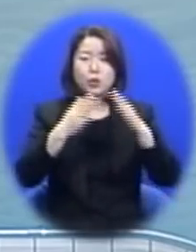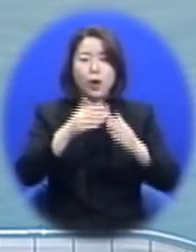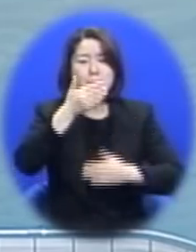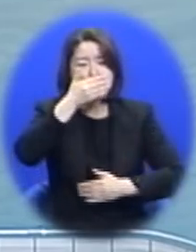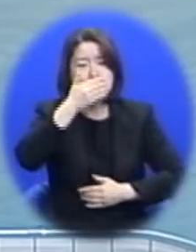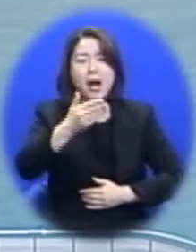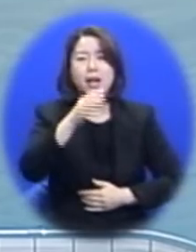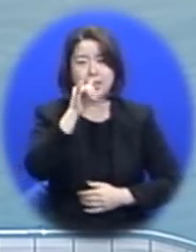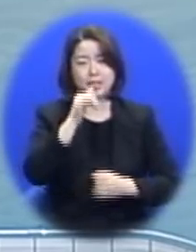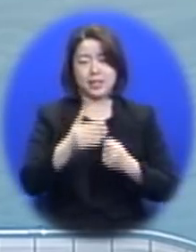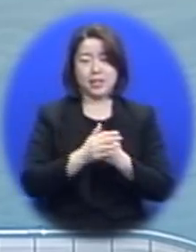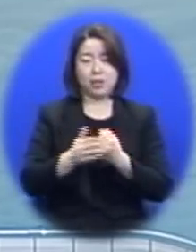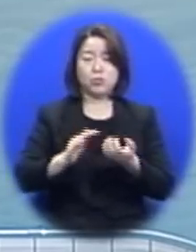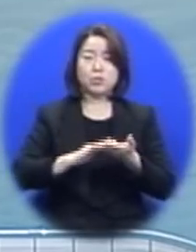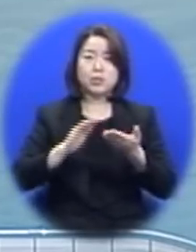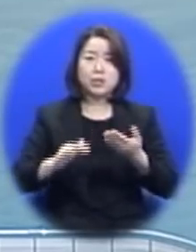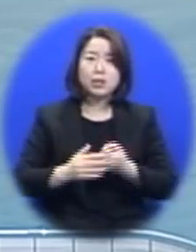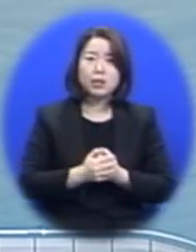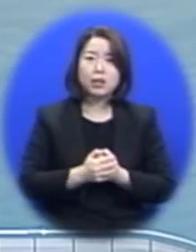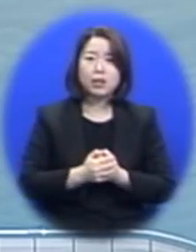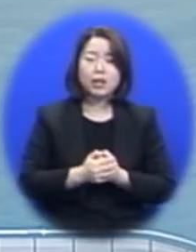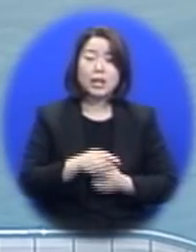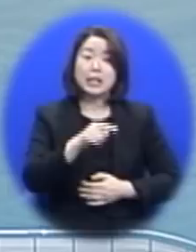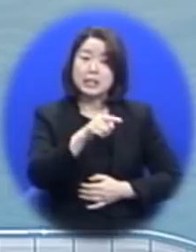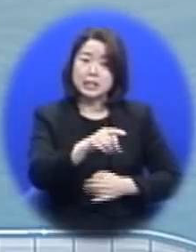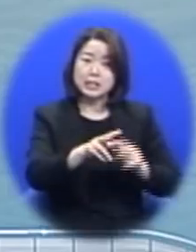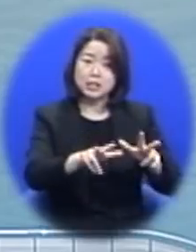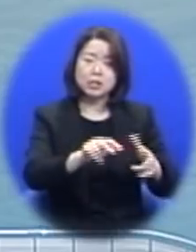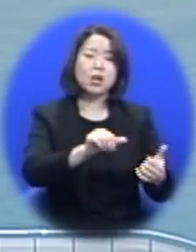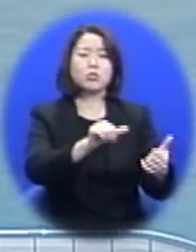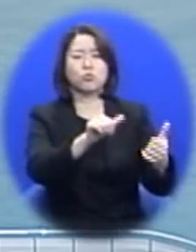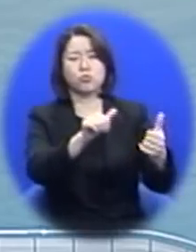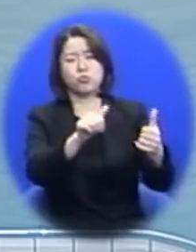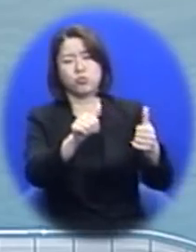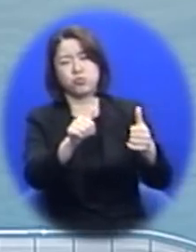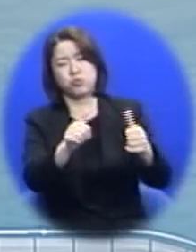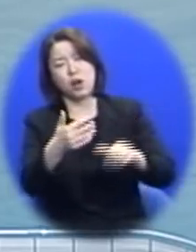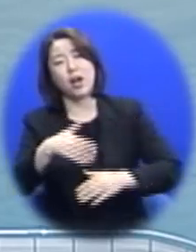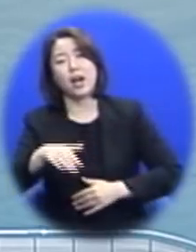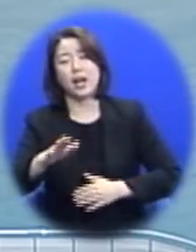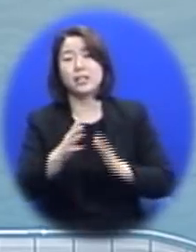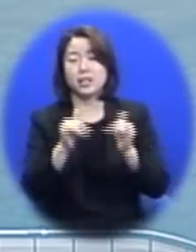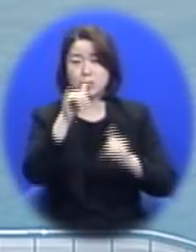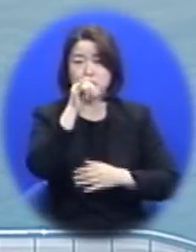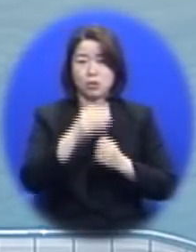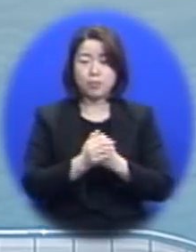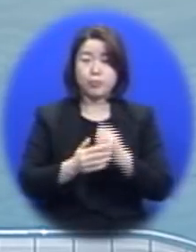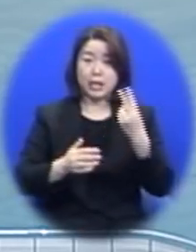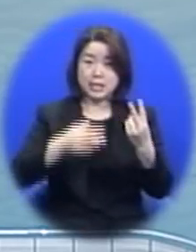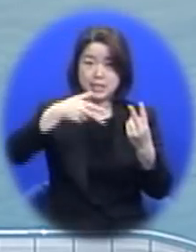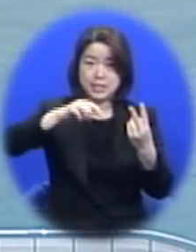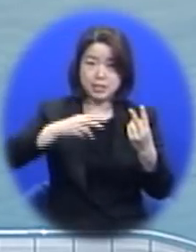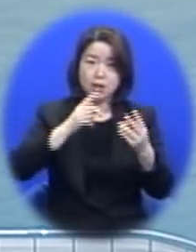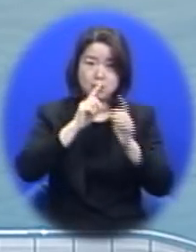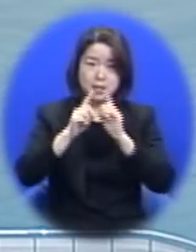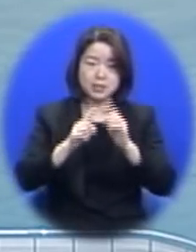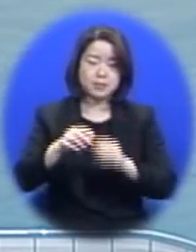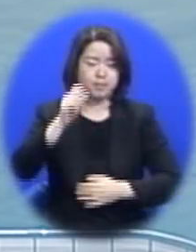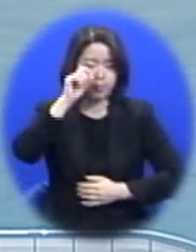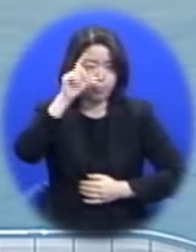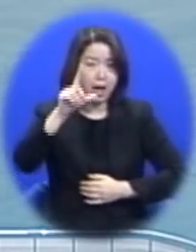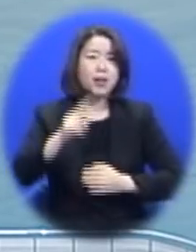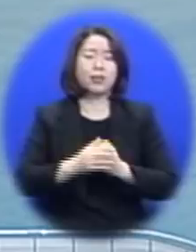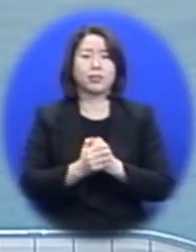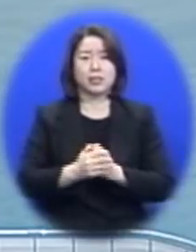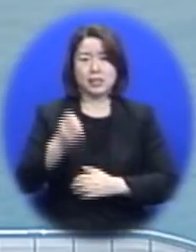지금 사대교회는 죽어가는 사람들이 있어요. 2절 말씀해 보면 깨어나라.